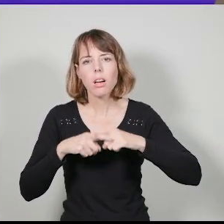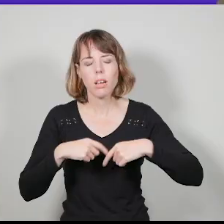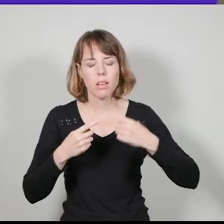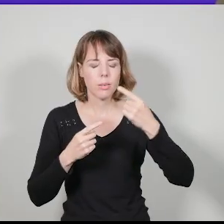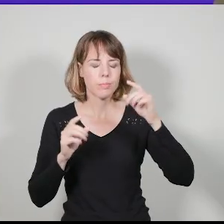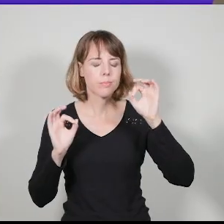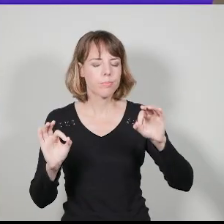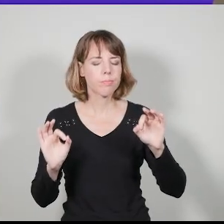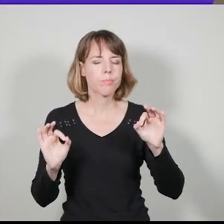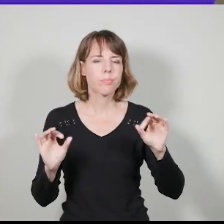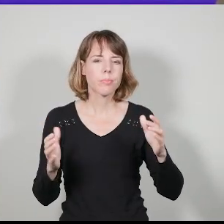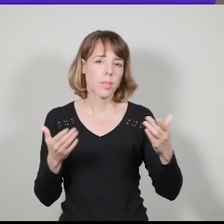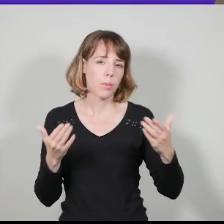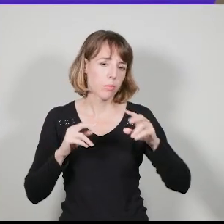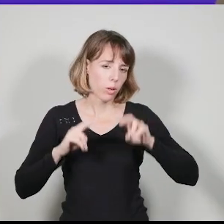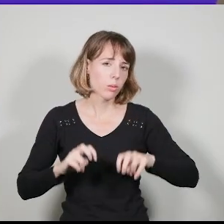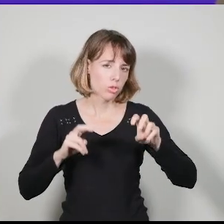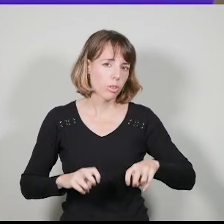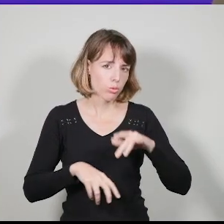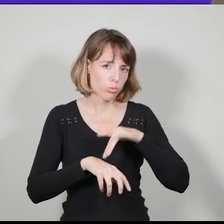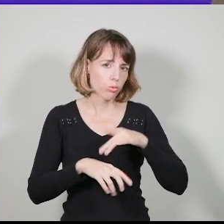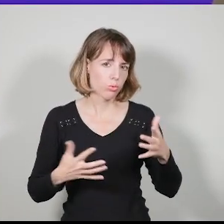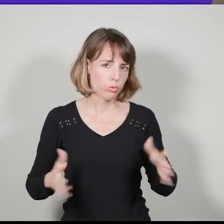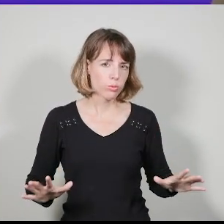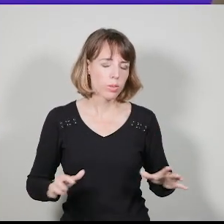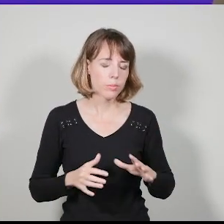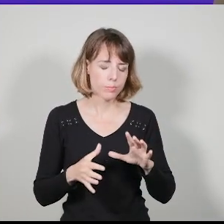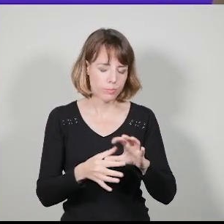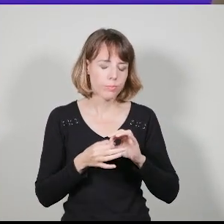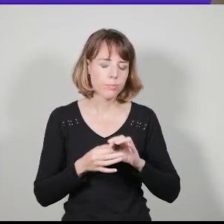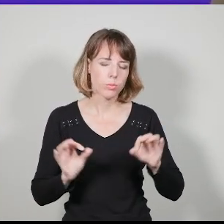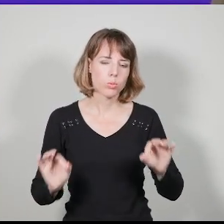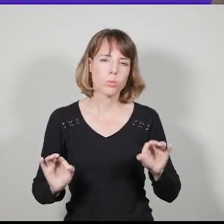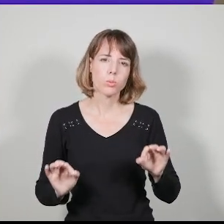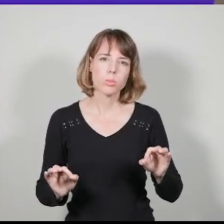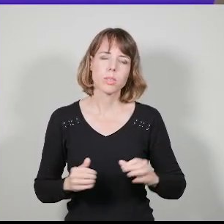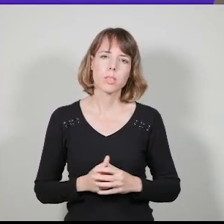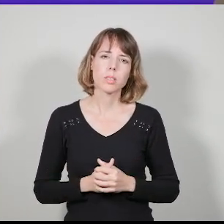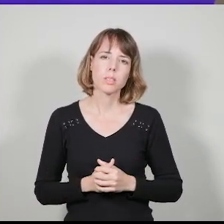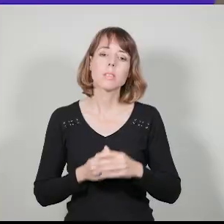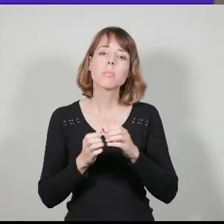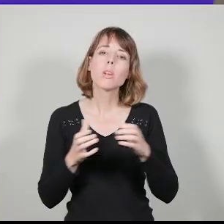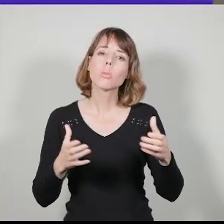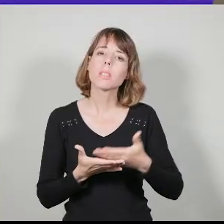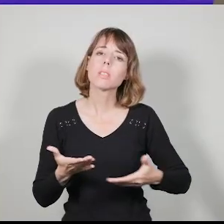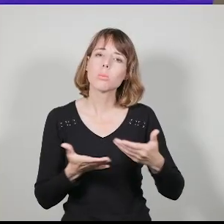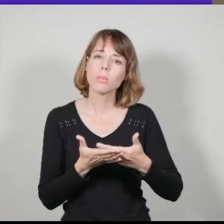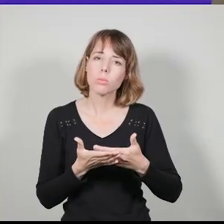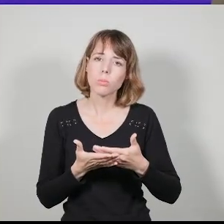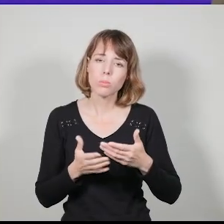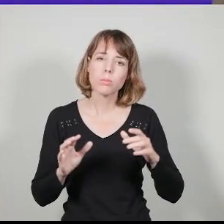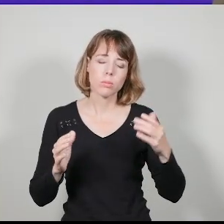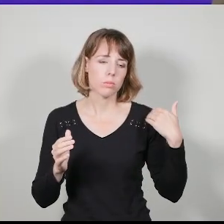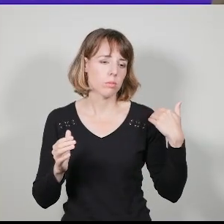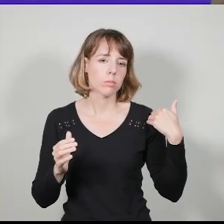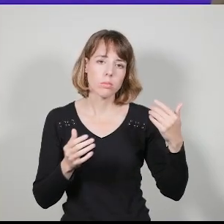d'éléments de la recherche qu'on a menée. Vous avez raison quand vous dites que finalement, en majorité, et ça rejoint un chiffre qu'a donné Olivier tout à